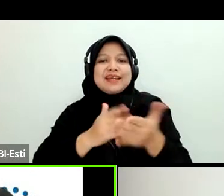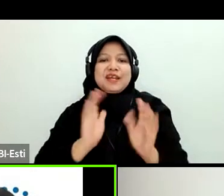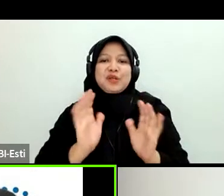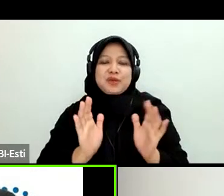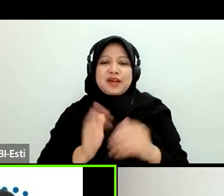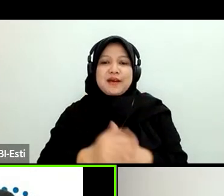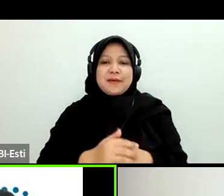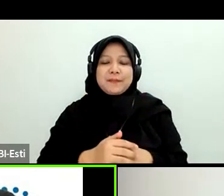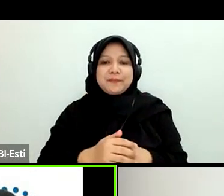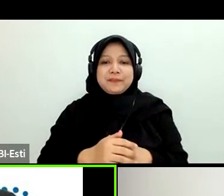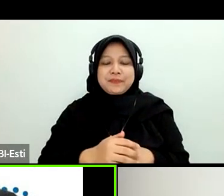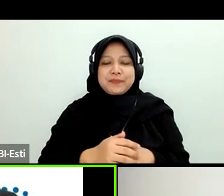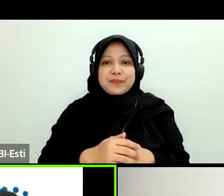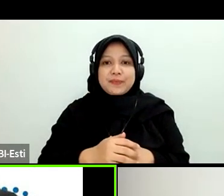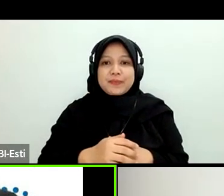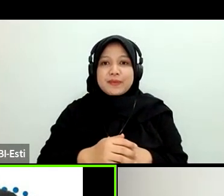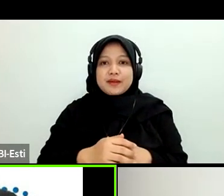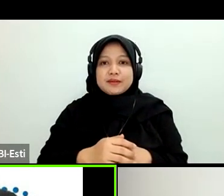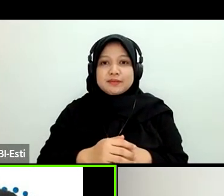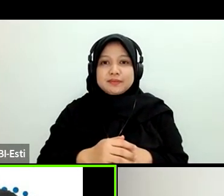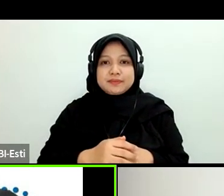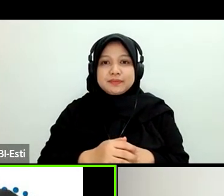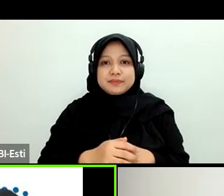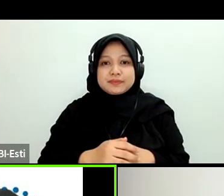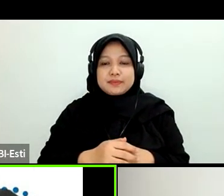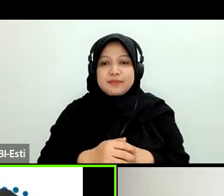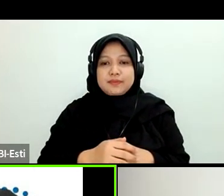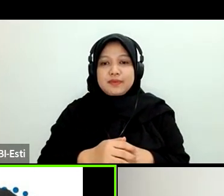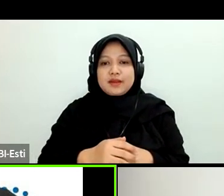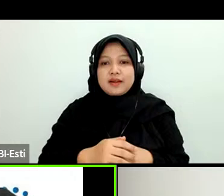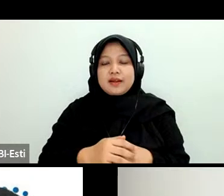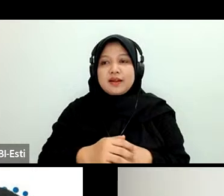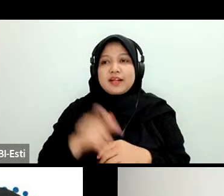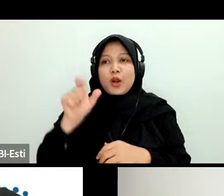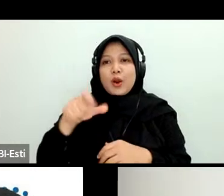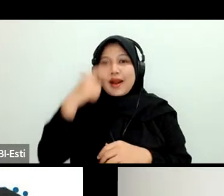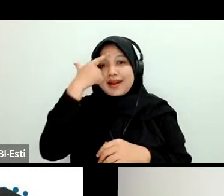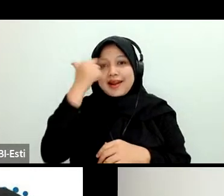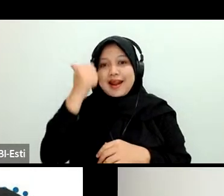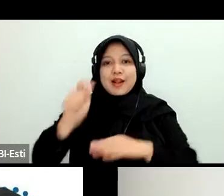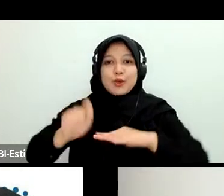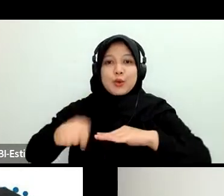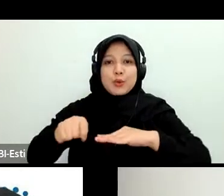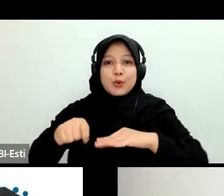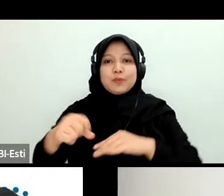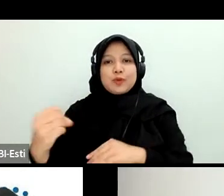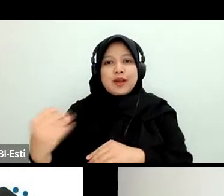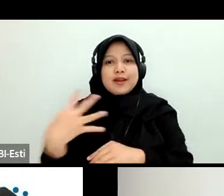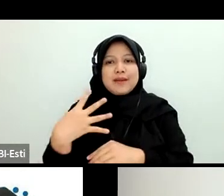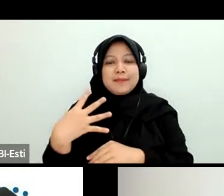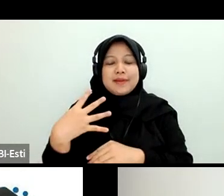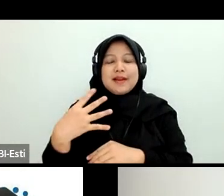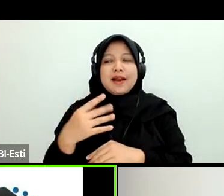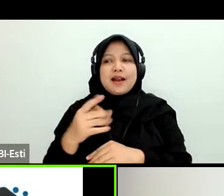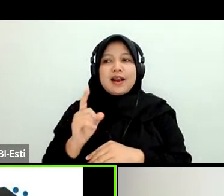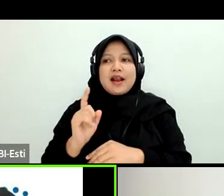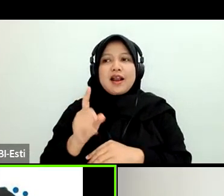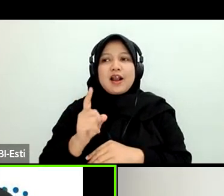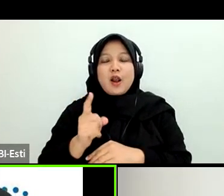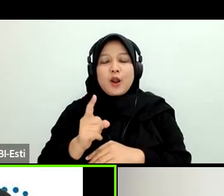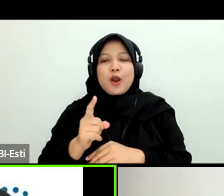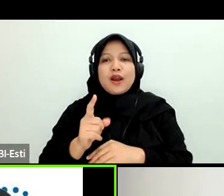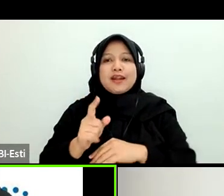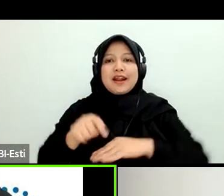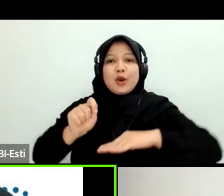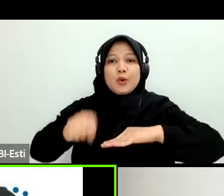ada seorang pakar hukum juga yang mengatakan bahwa definisi hukum tools